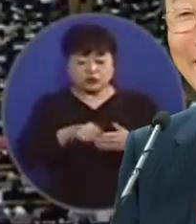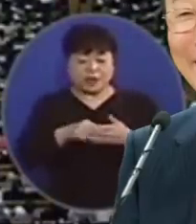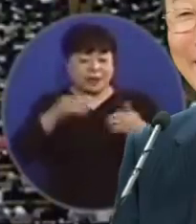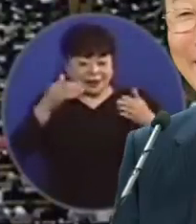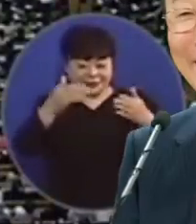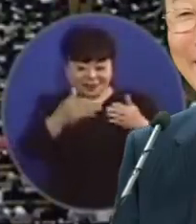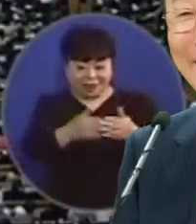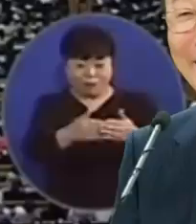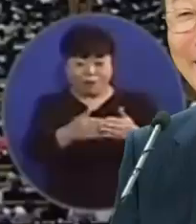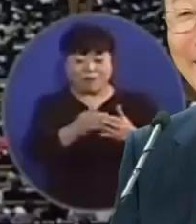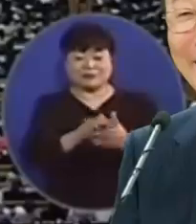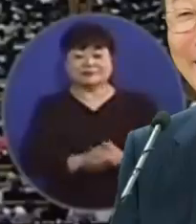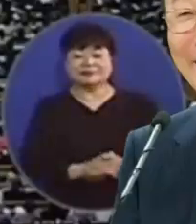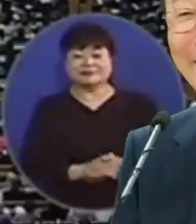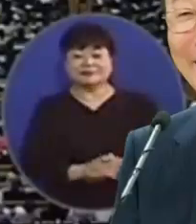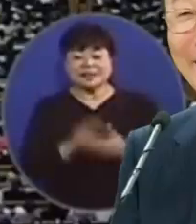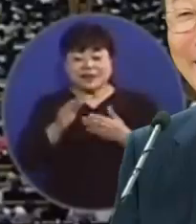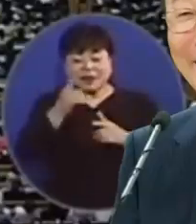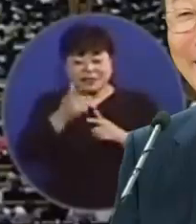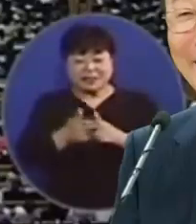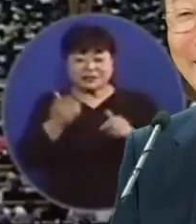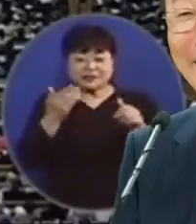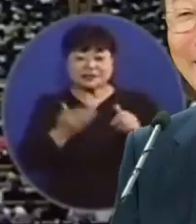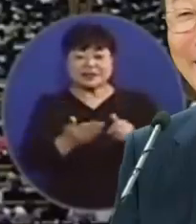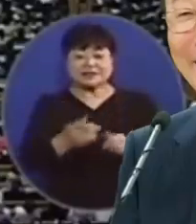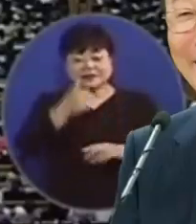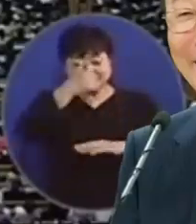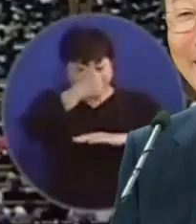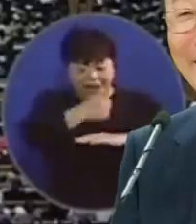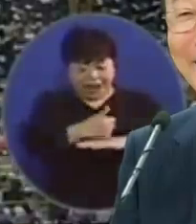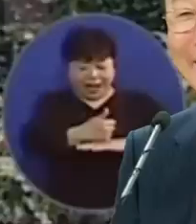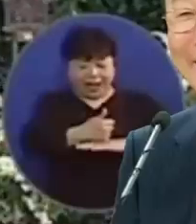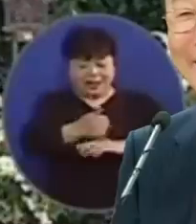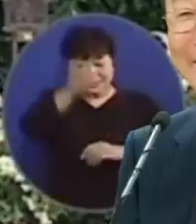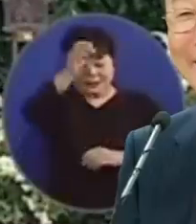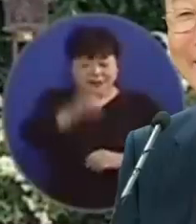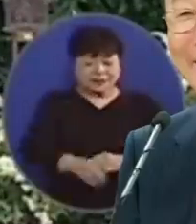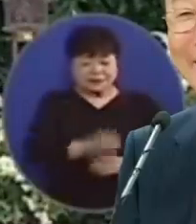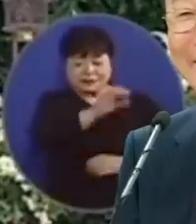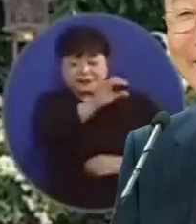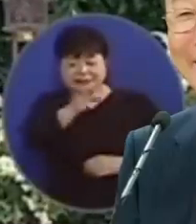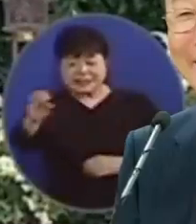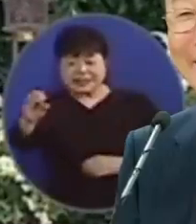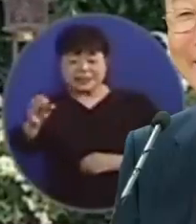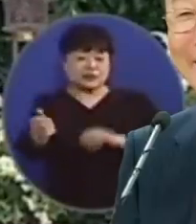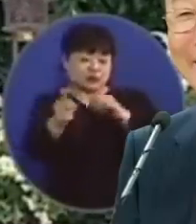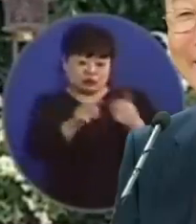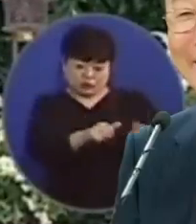청산했지요. 그 다음에 예수님께서 끝까지 십자가에서 죽었습니다.